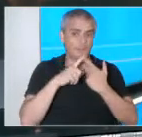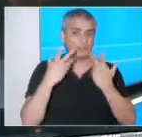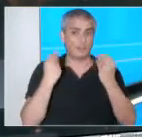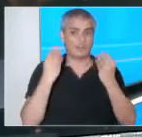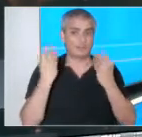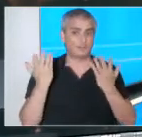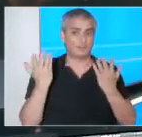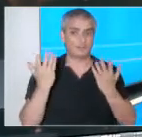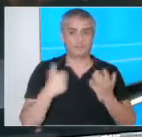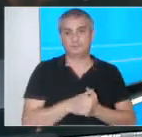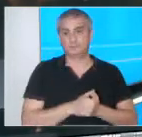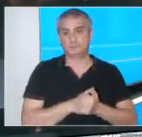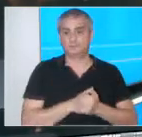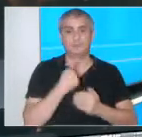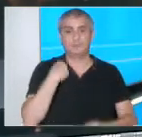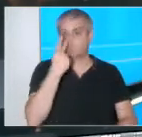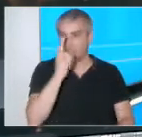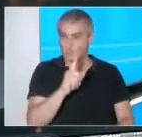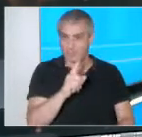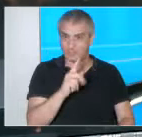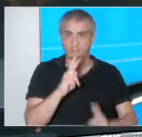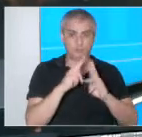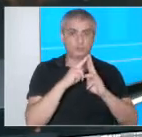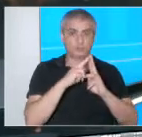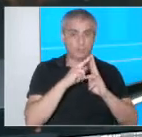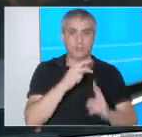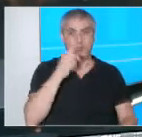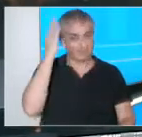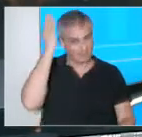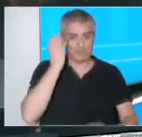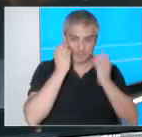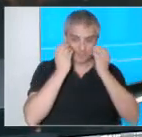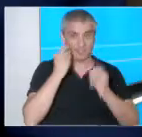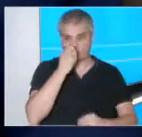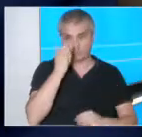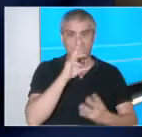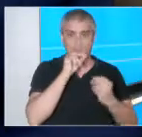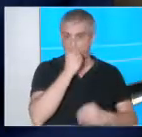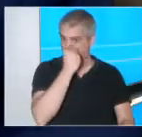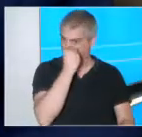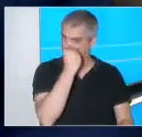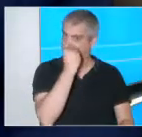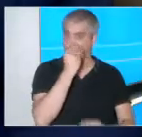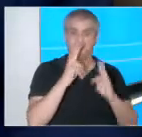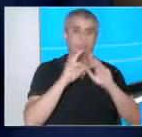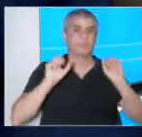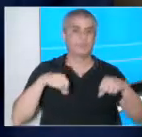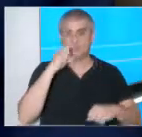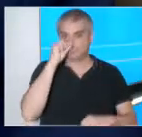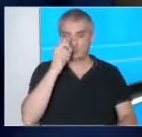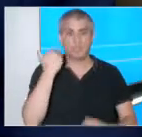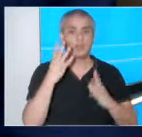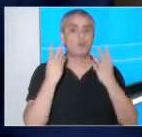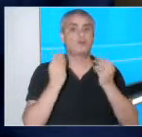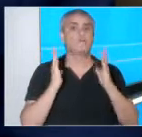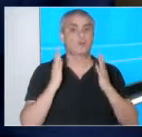הרבה הזמנות. להירדם. בוא נראה, אגב, את פגישת בנט-פוטין, נדבר גם על זה. הפגישה עם הנשיא פוטין הייתה